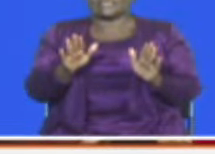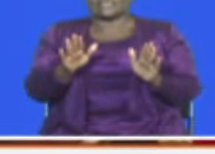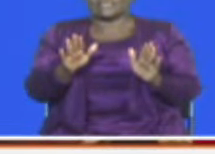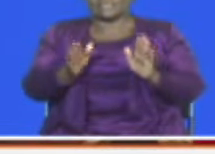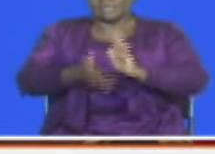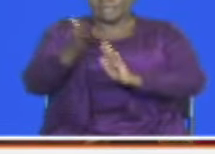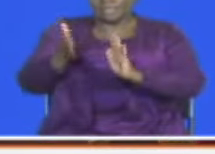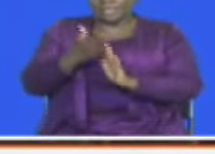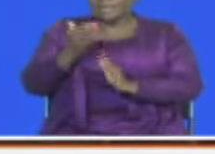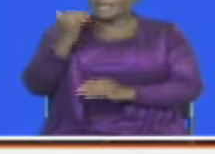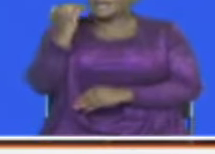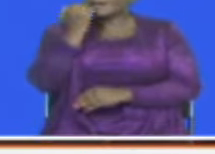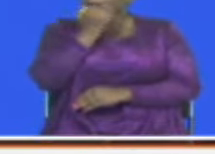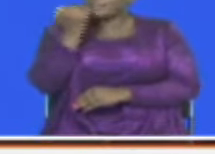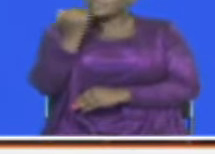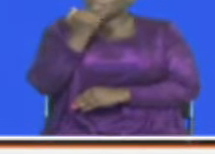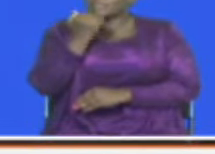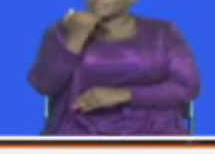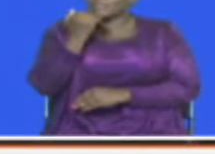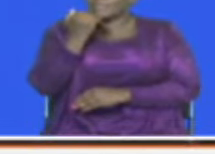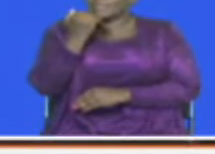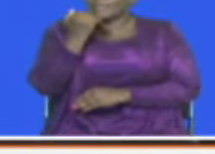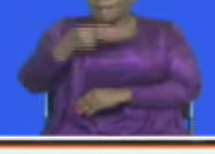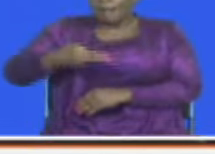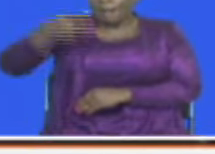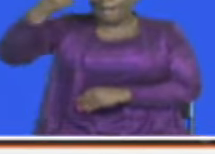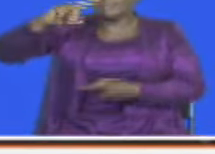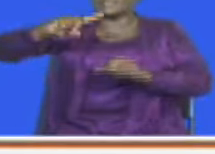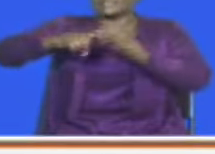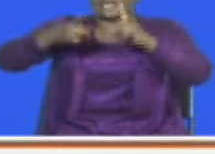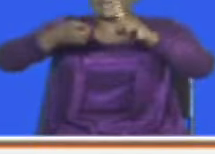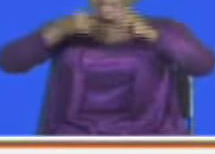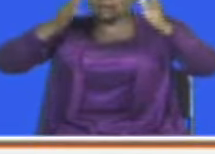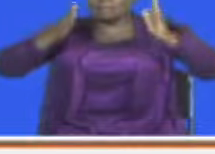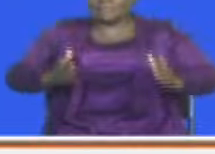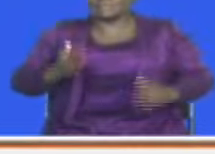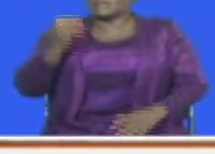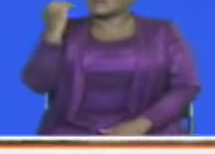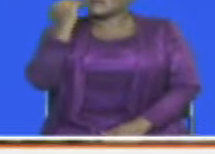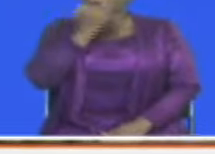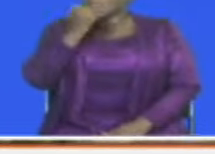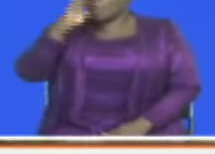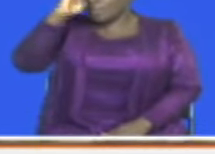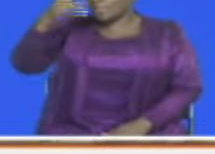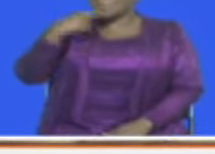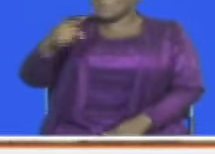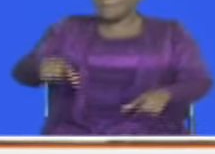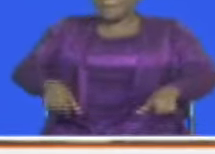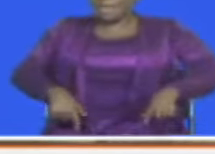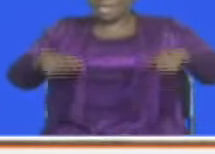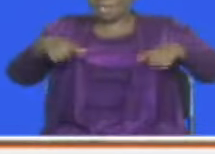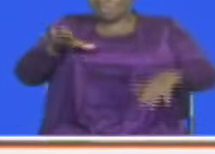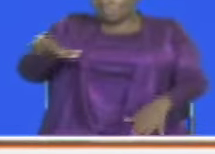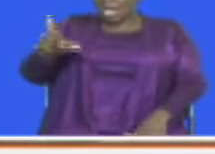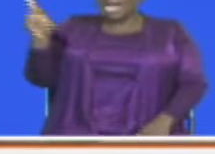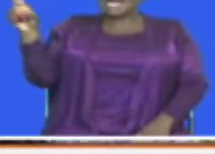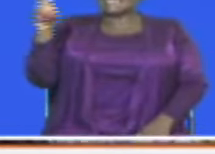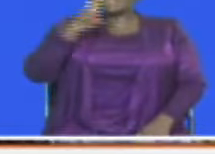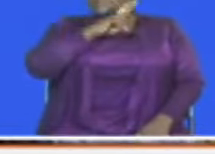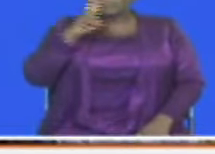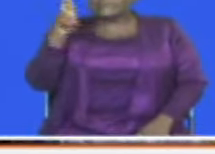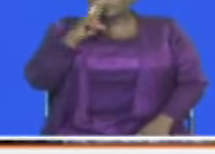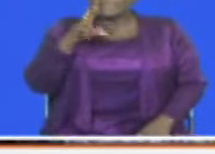haya, kwani Gachagua alikuwa mtu mwenye hadhi ya juu. Gachagua Jumapili alisema kuwa maisha yake yalikuwa